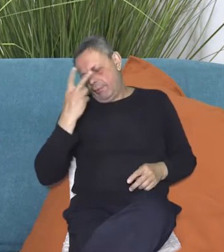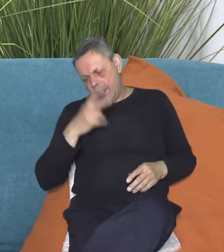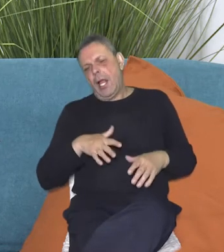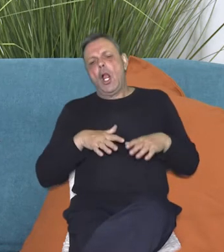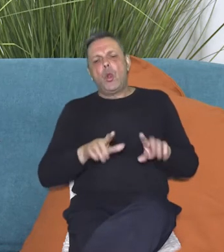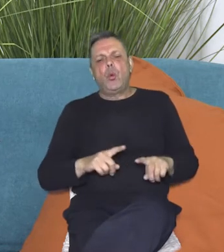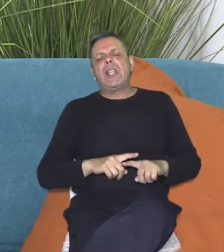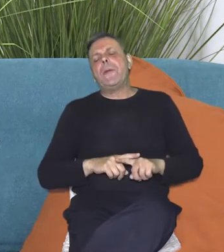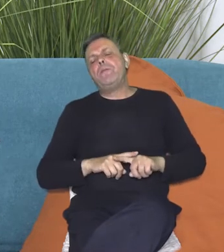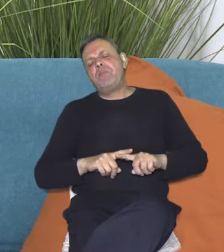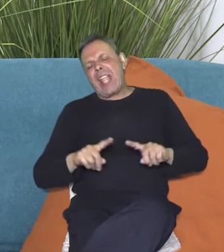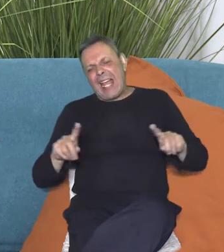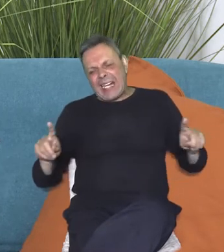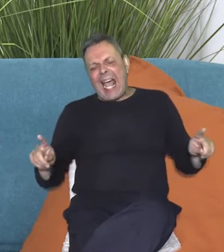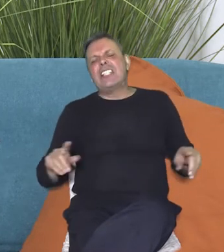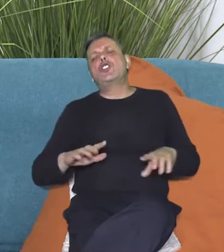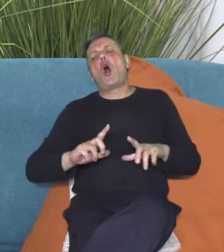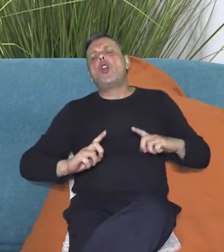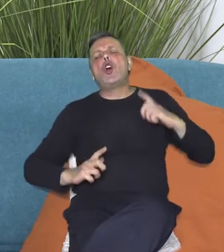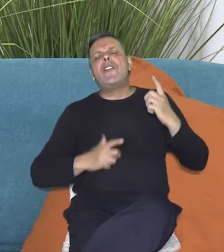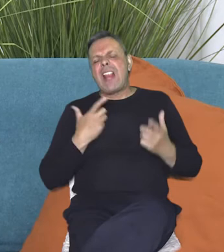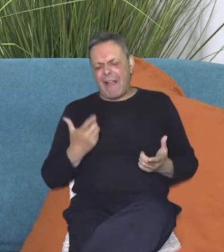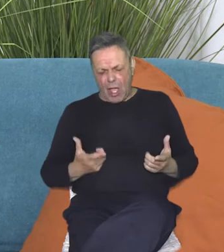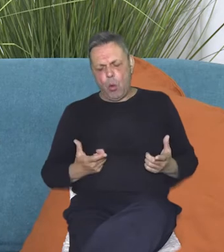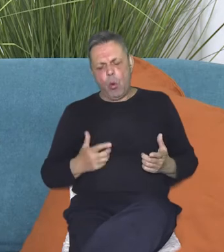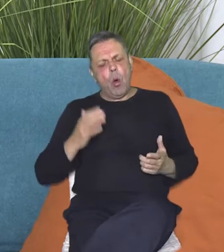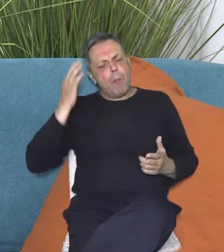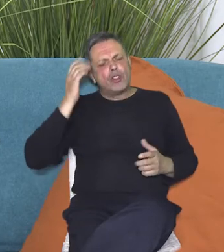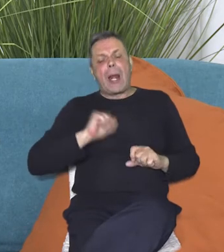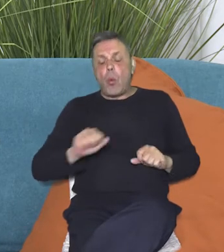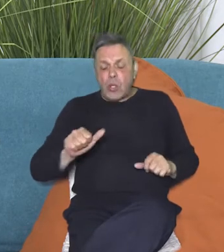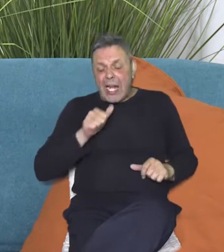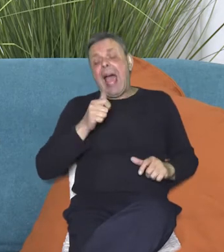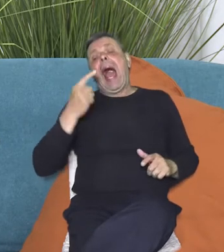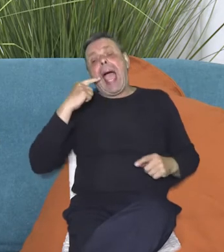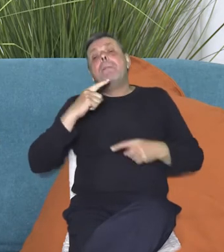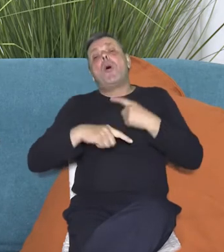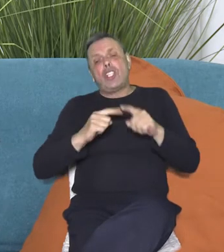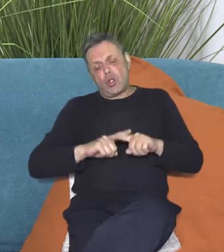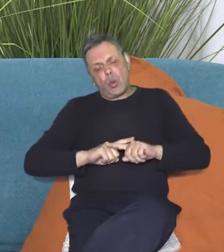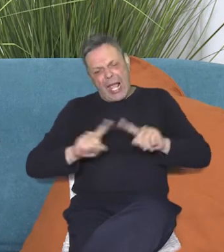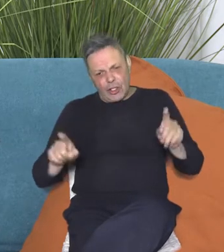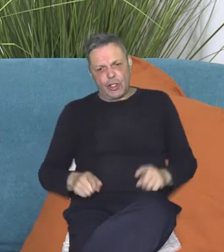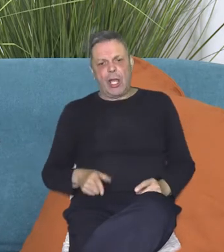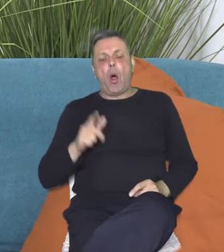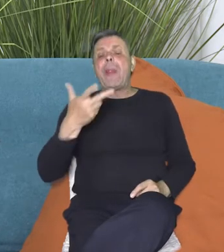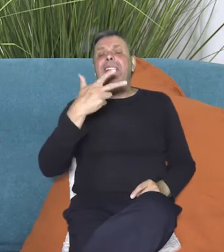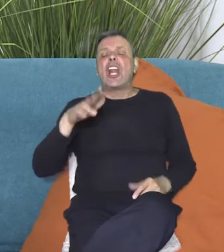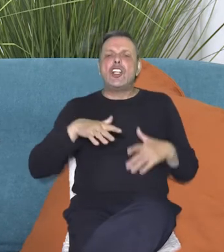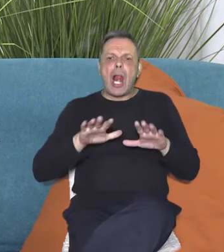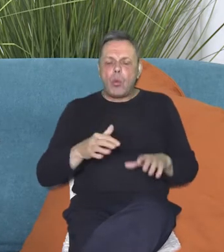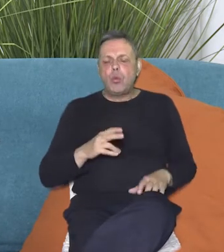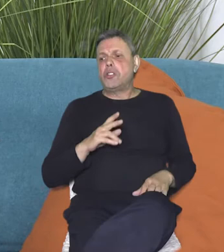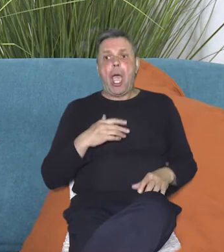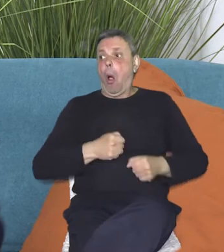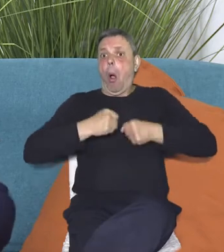različito reagiraju nakon preboljelog moždanog udara, s obzirom da je i ishod često različit. Znači, onaj dio, trećina ljudi se